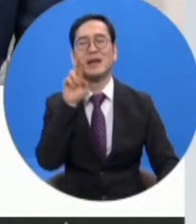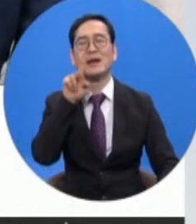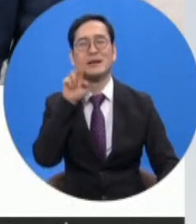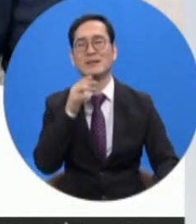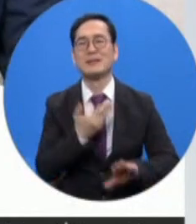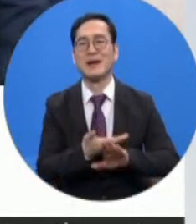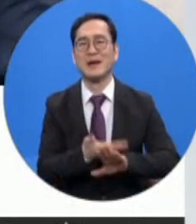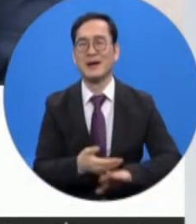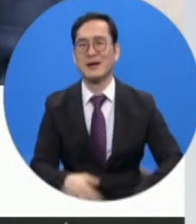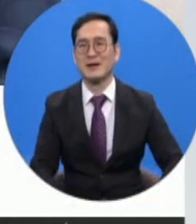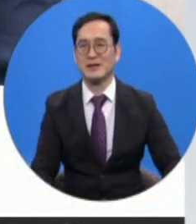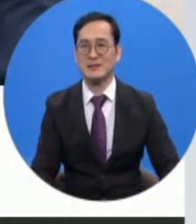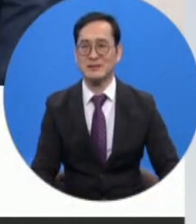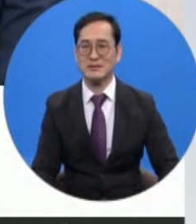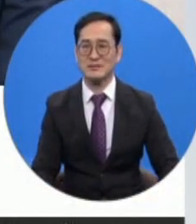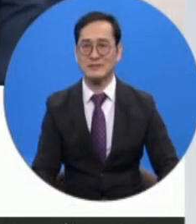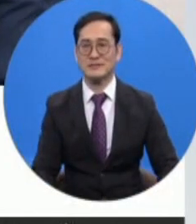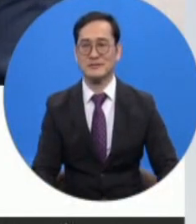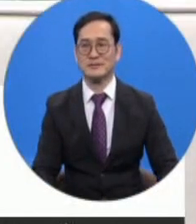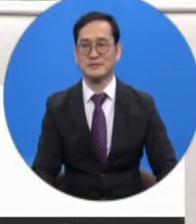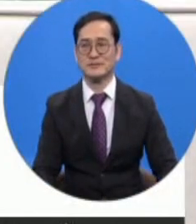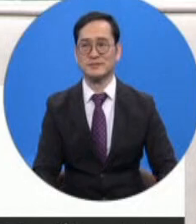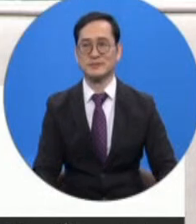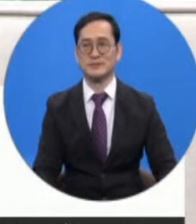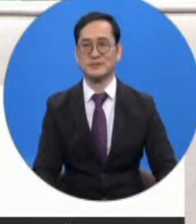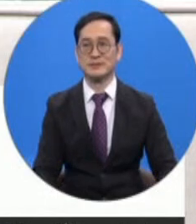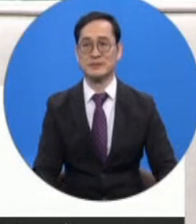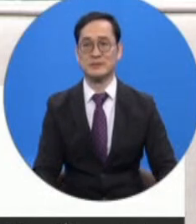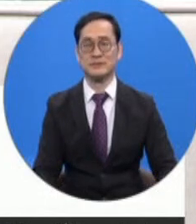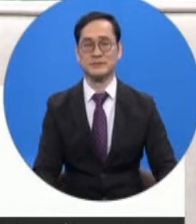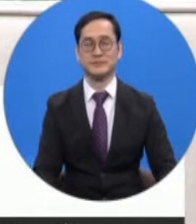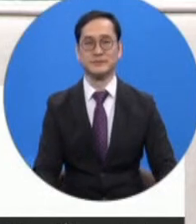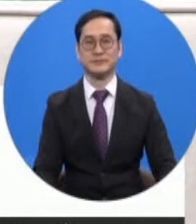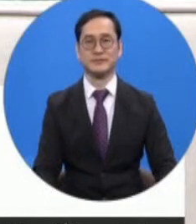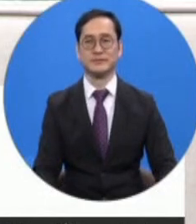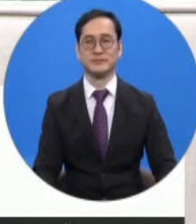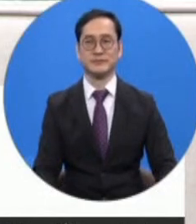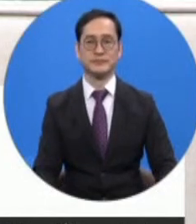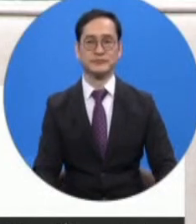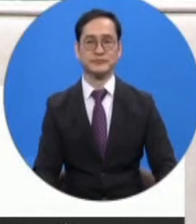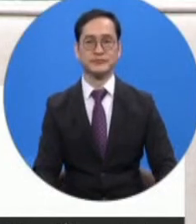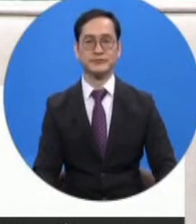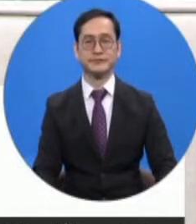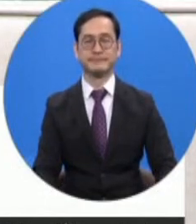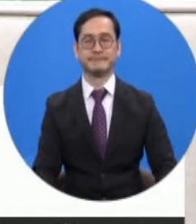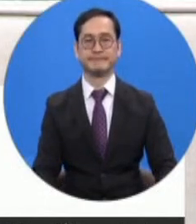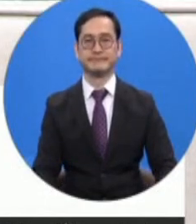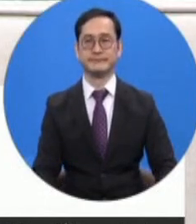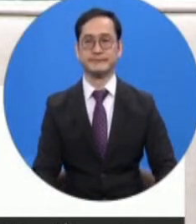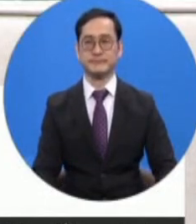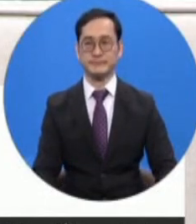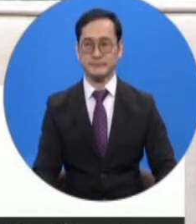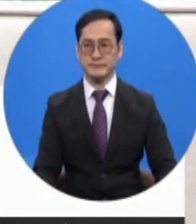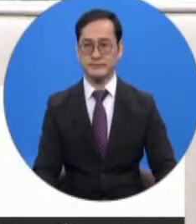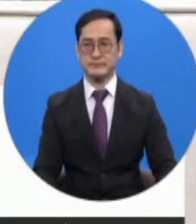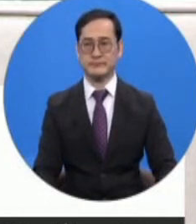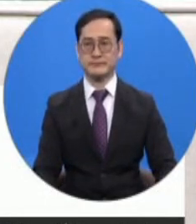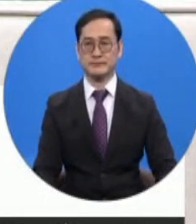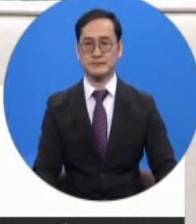이런 것들이 왜 계속해서 나오는 거죠? 그렇습니다. 그러니까 실제로 그게 뭐 과거에도 보면 어떤 뭐